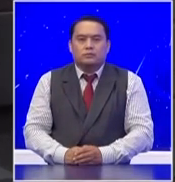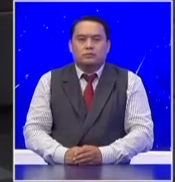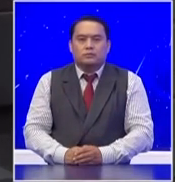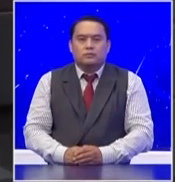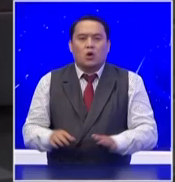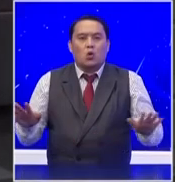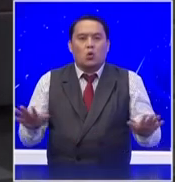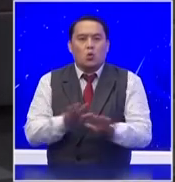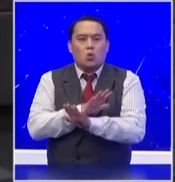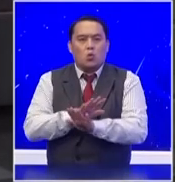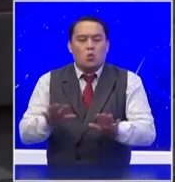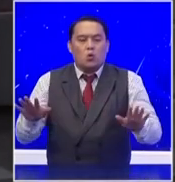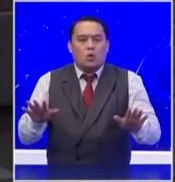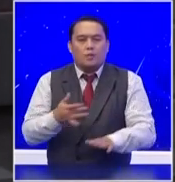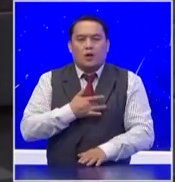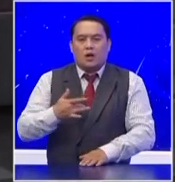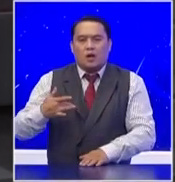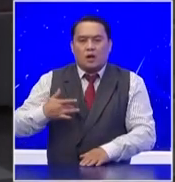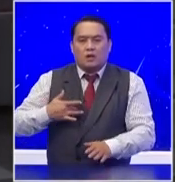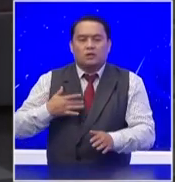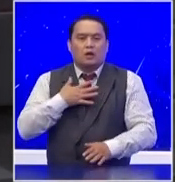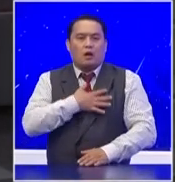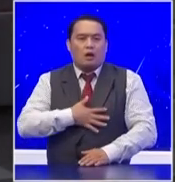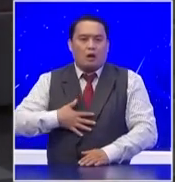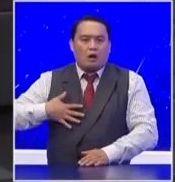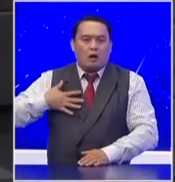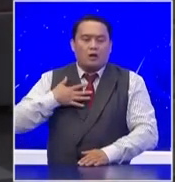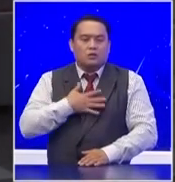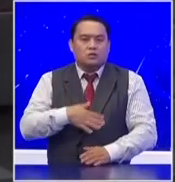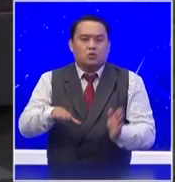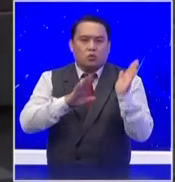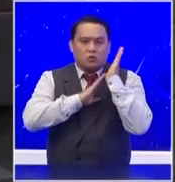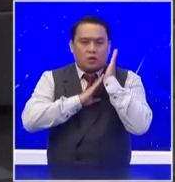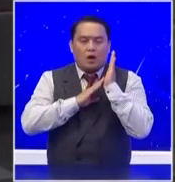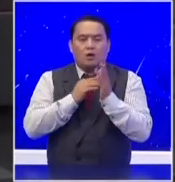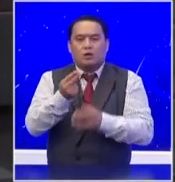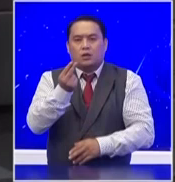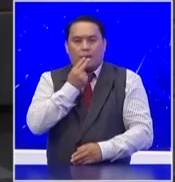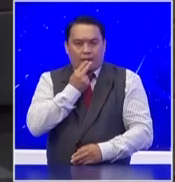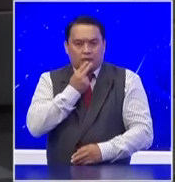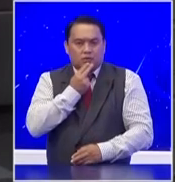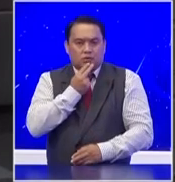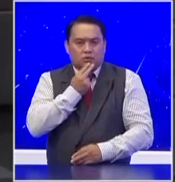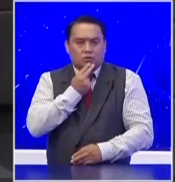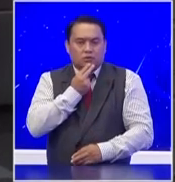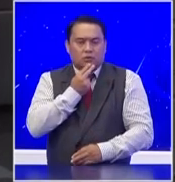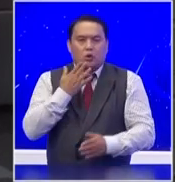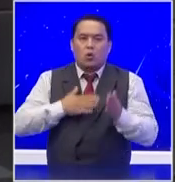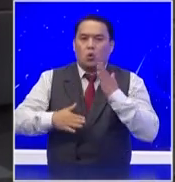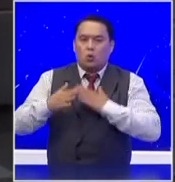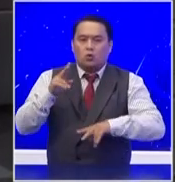өкпенің қан айналымына өте үлкен әсерін береді. Ұйықтау, тамақ ішу, көңіл